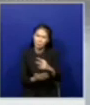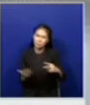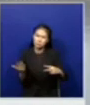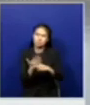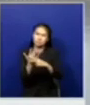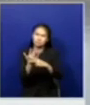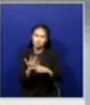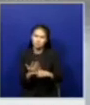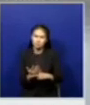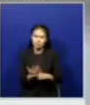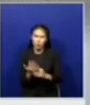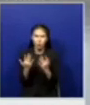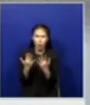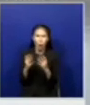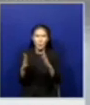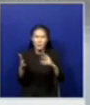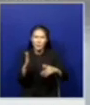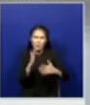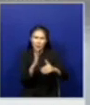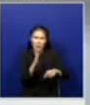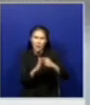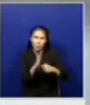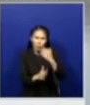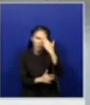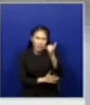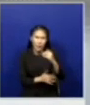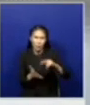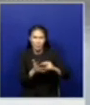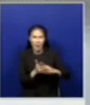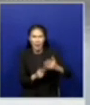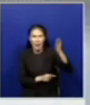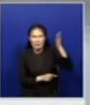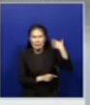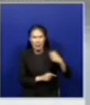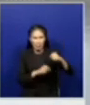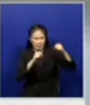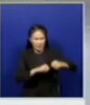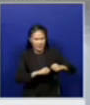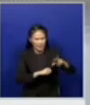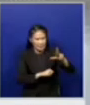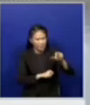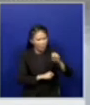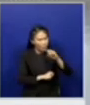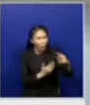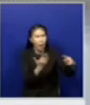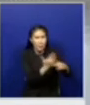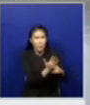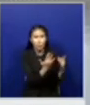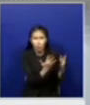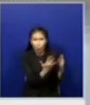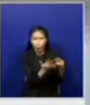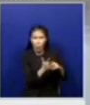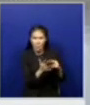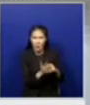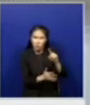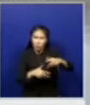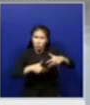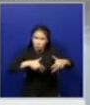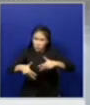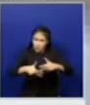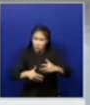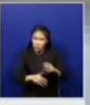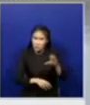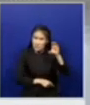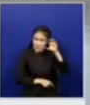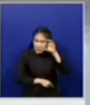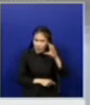และสิ่งปลูกสร้างตามมติสภาผู้แทนราษฎรรัฐบาลต้องฟังเสียงประชาชน